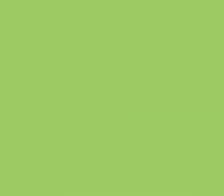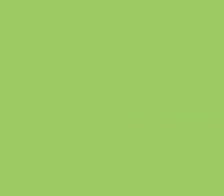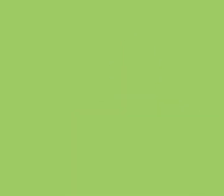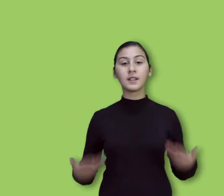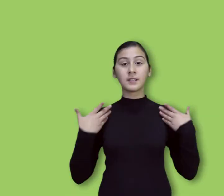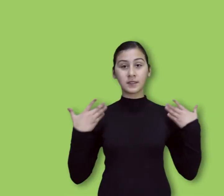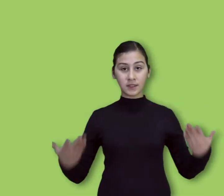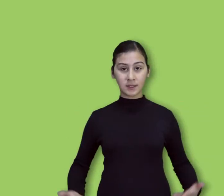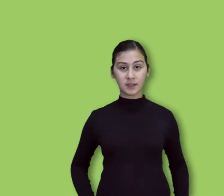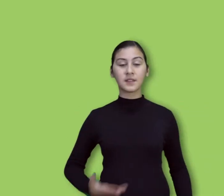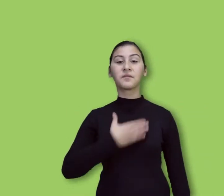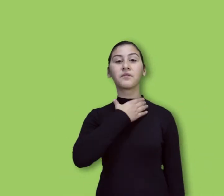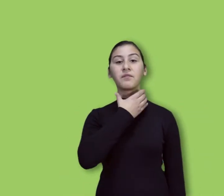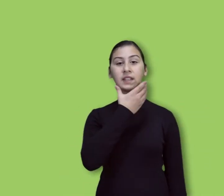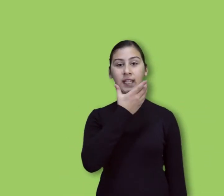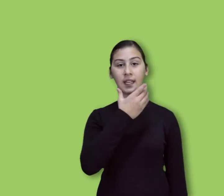სვიტერი.